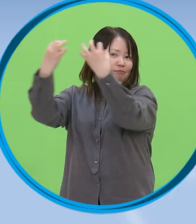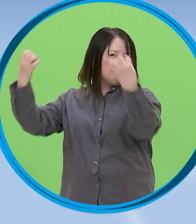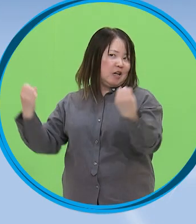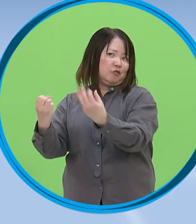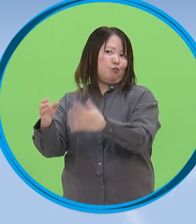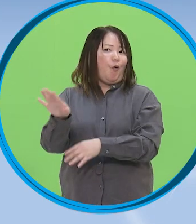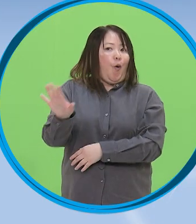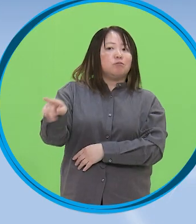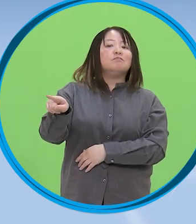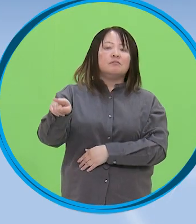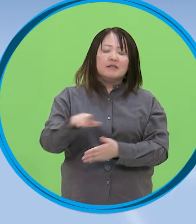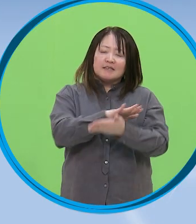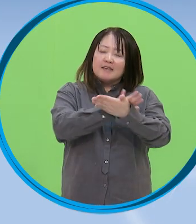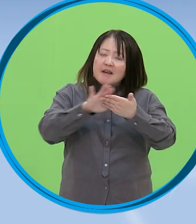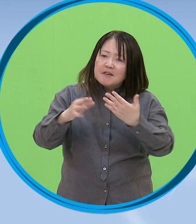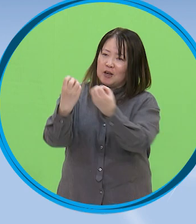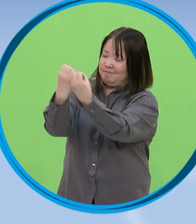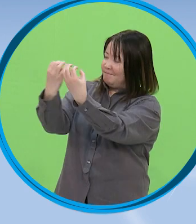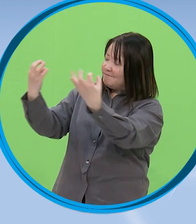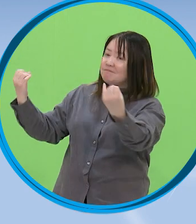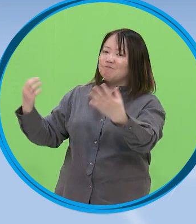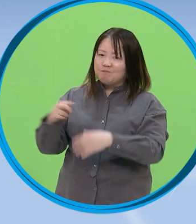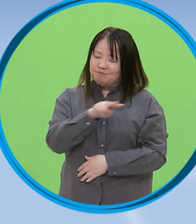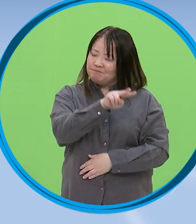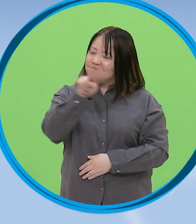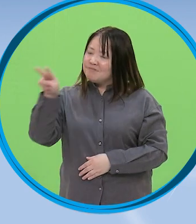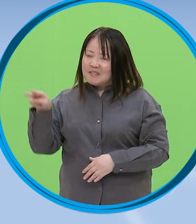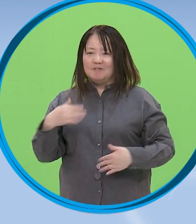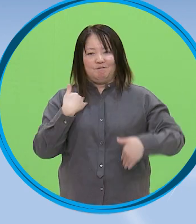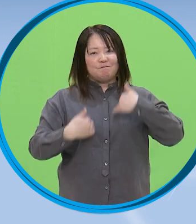場で2021イルミネーションロードクレを